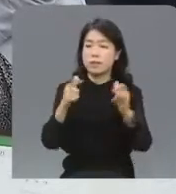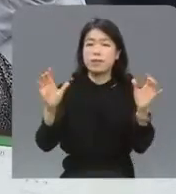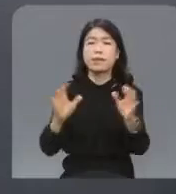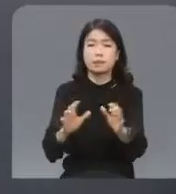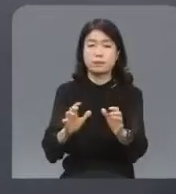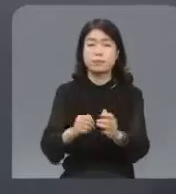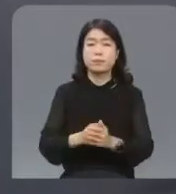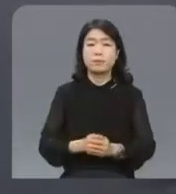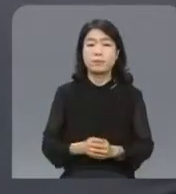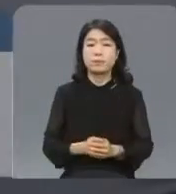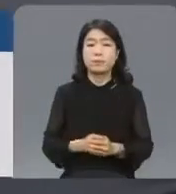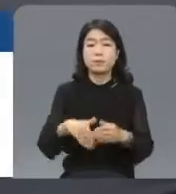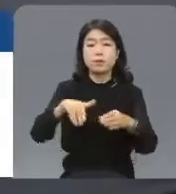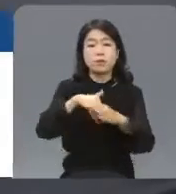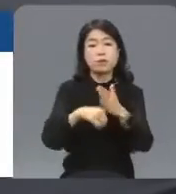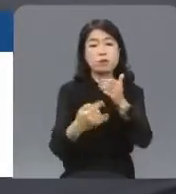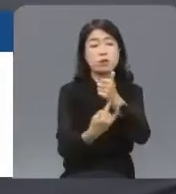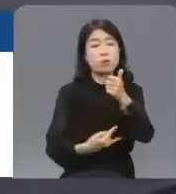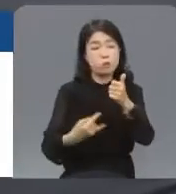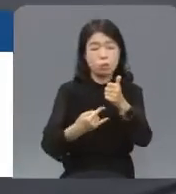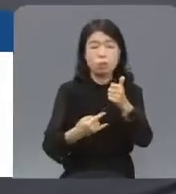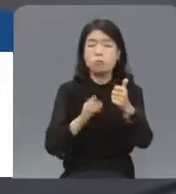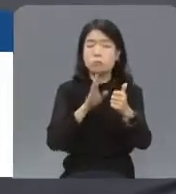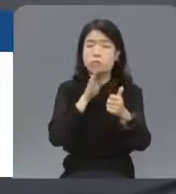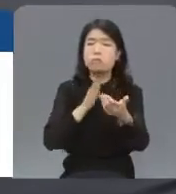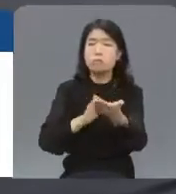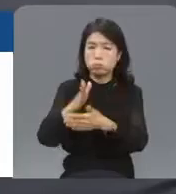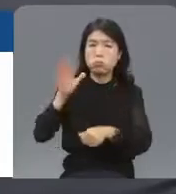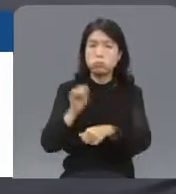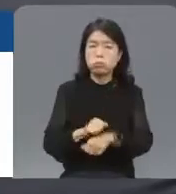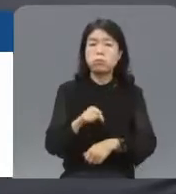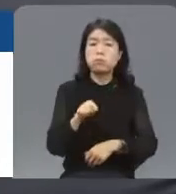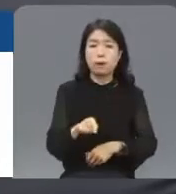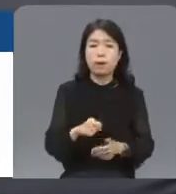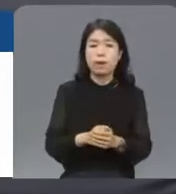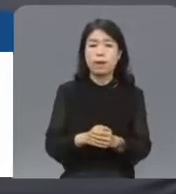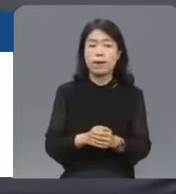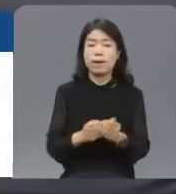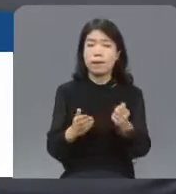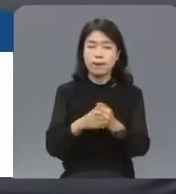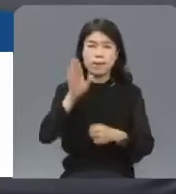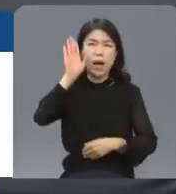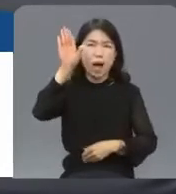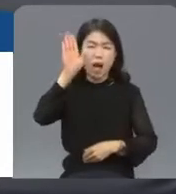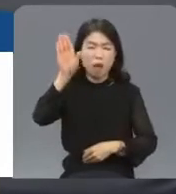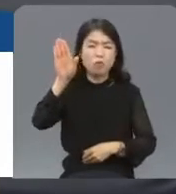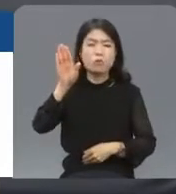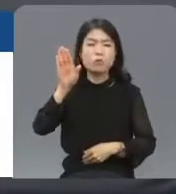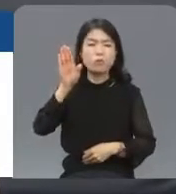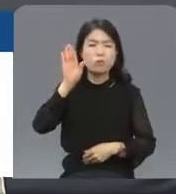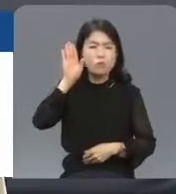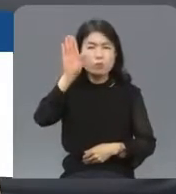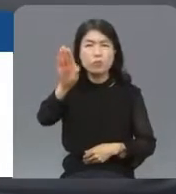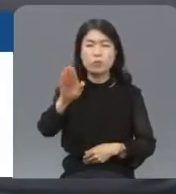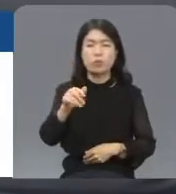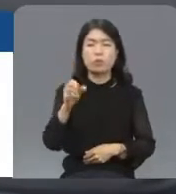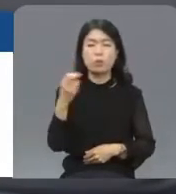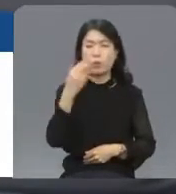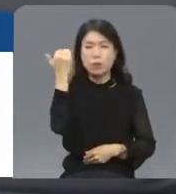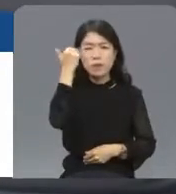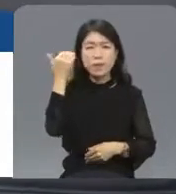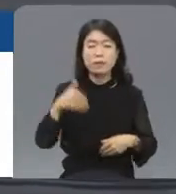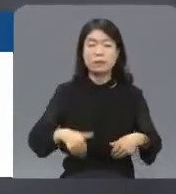구성됐습니다. 문화유산위원회는 상당히 또 전문적인 부분이잖아요. 또 멀리 봐야 되는 부분이고